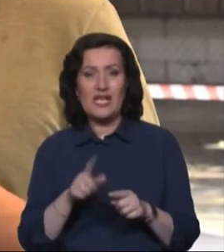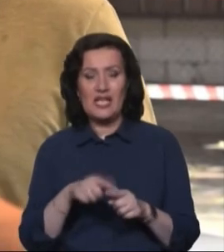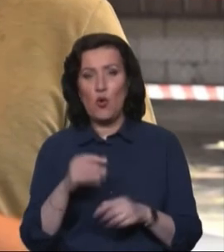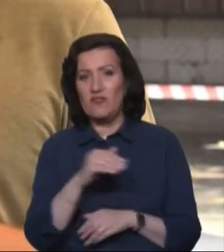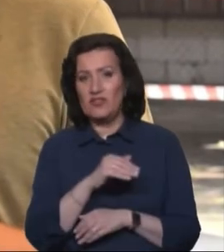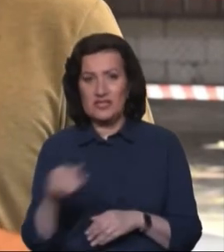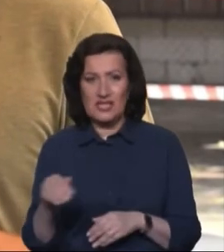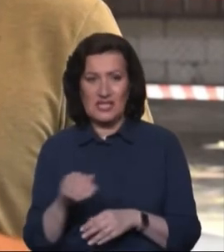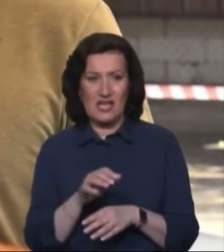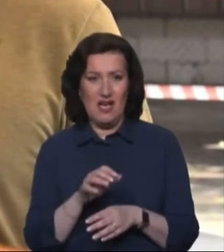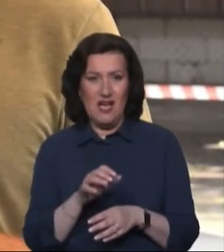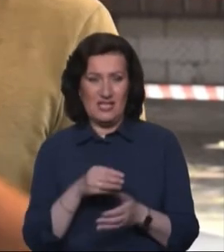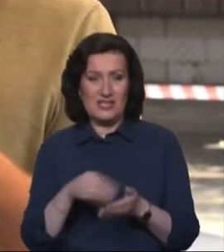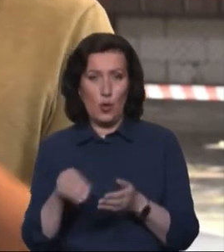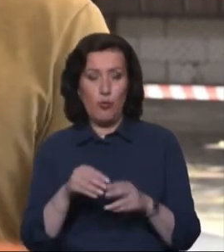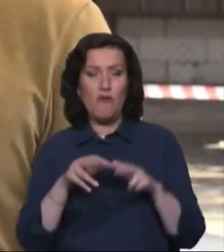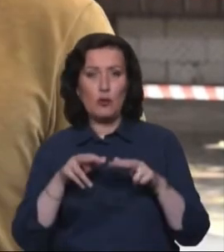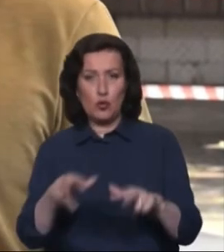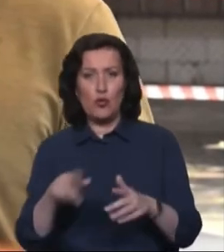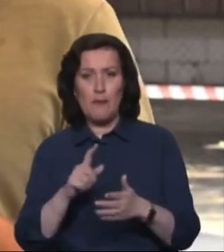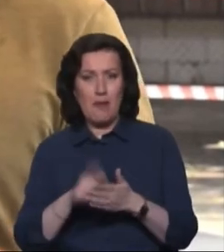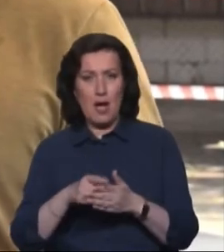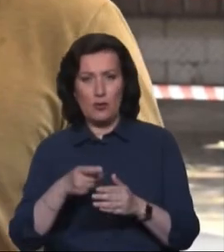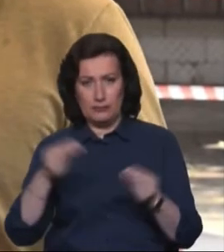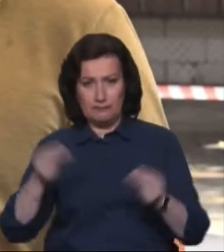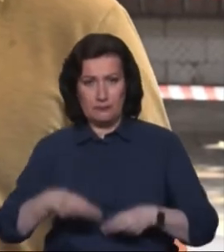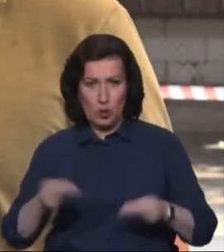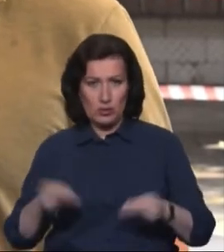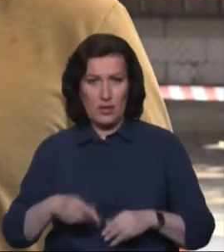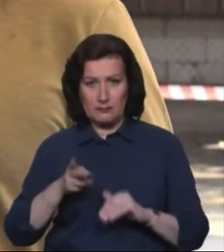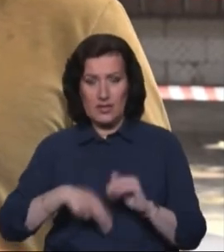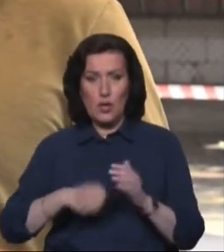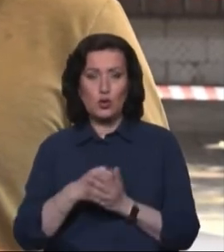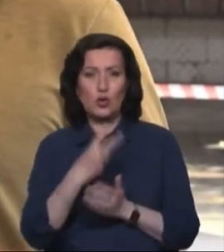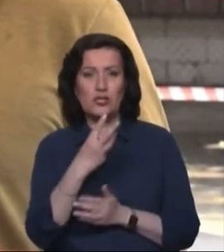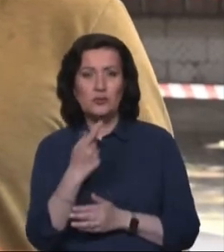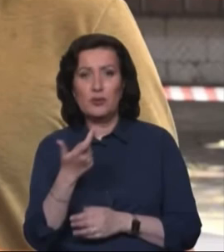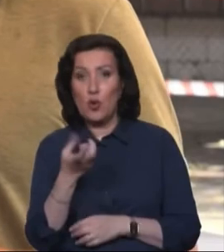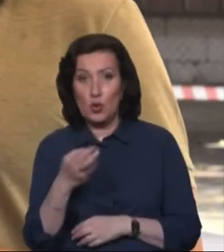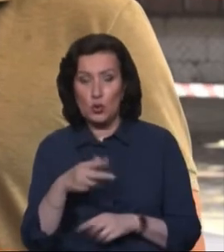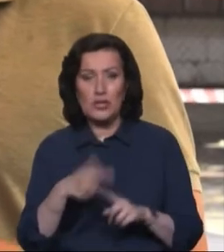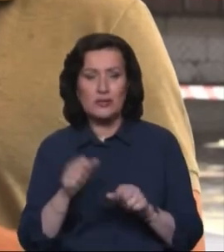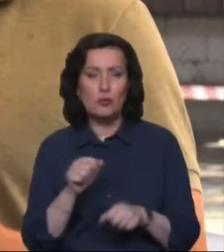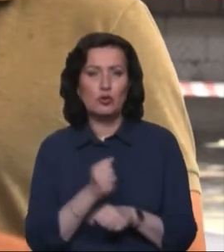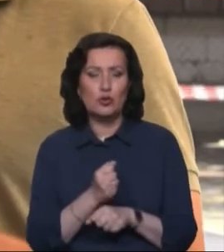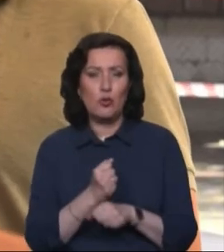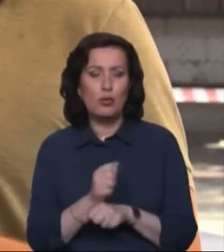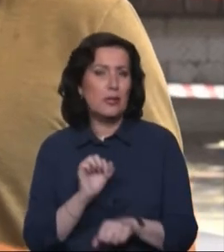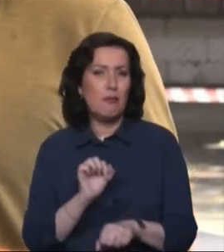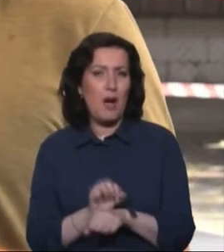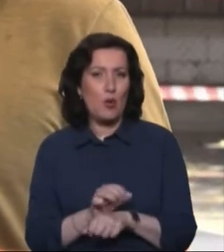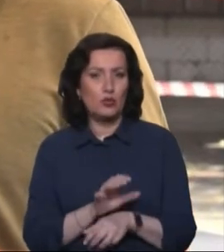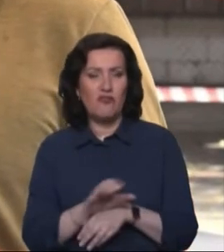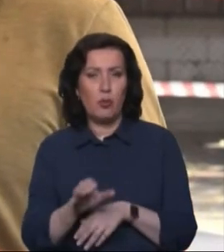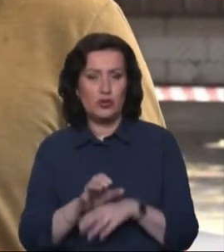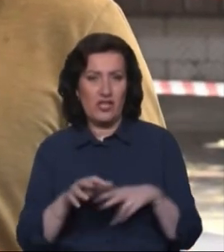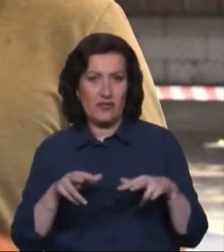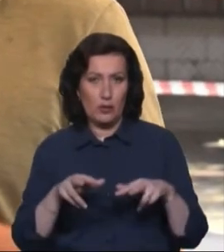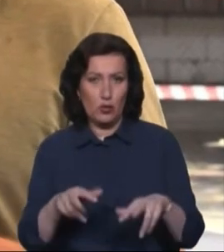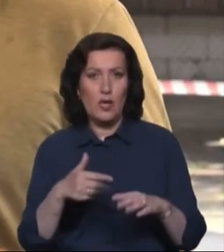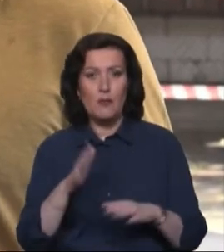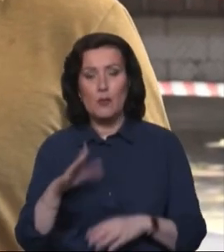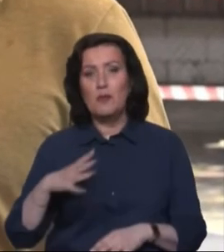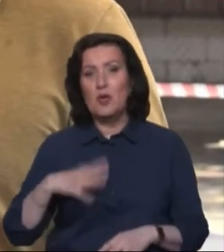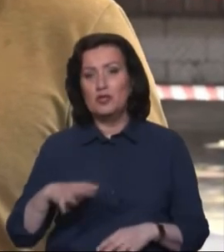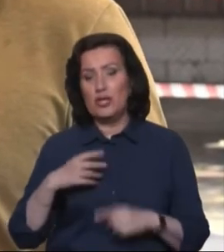у виробників закуповує дорони мають закрити контракт до 31 грудня це може зробити велику паузу в поставки Дронів тому що